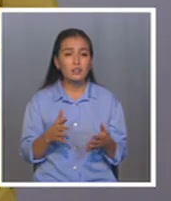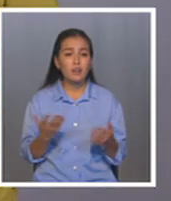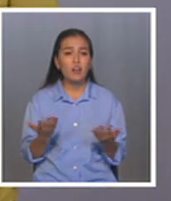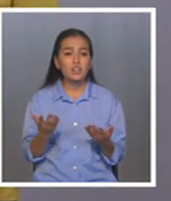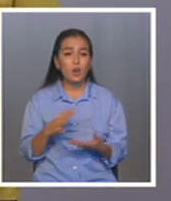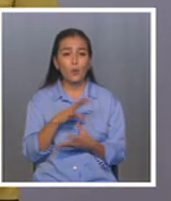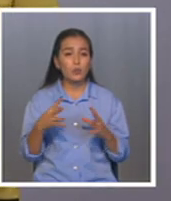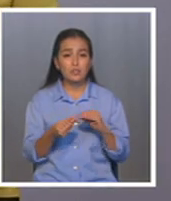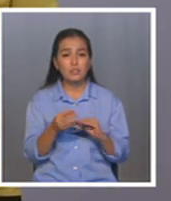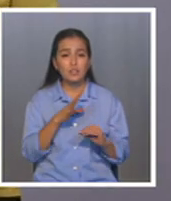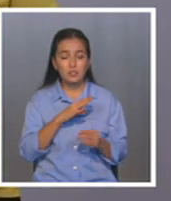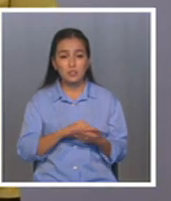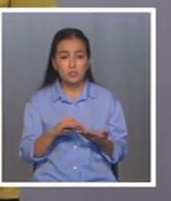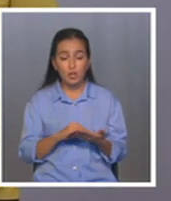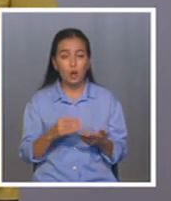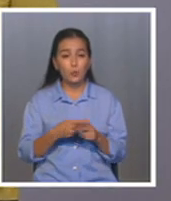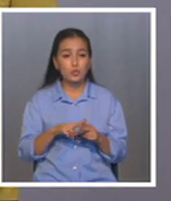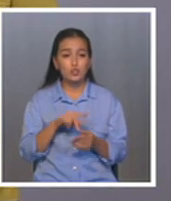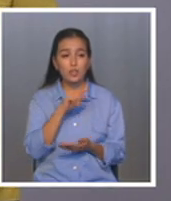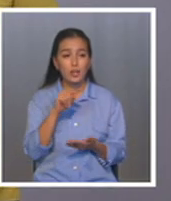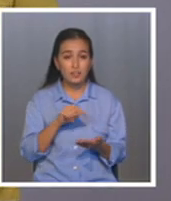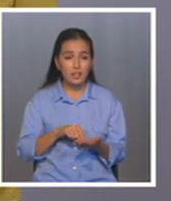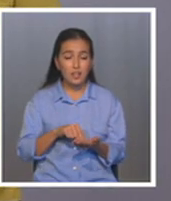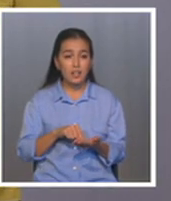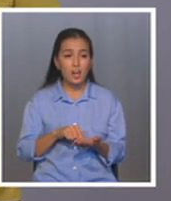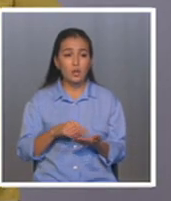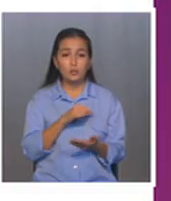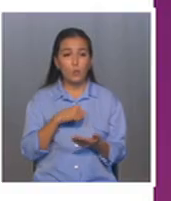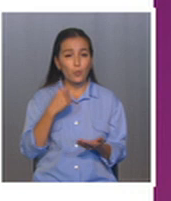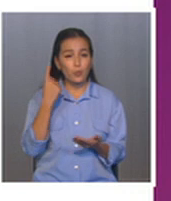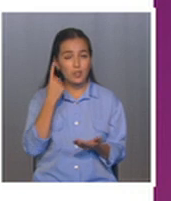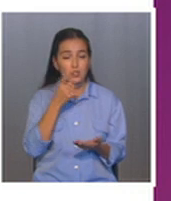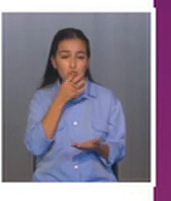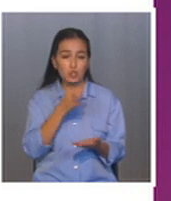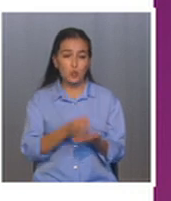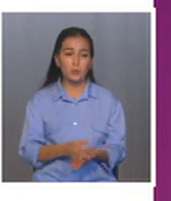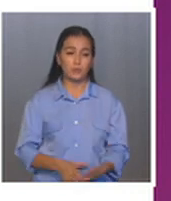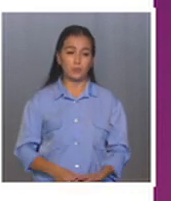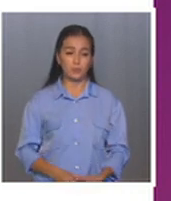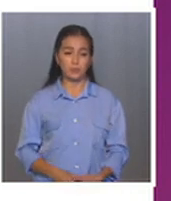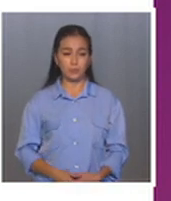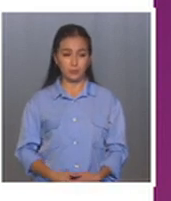қорытындылайды? Оқушылар, осы сұрақтар төңірегінде ойланыңыздар.